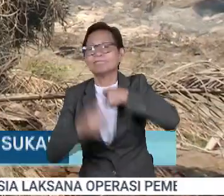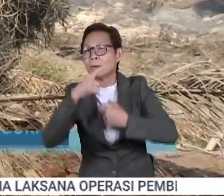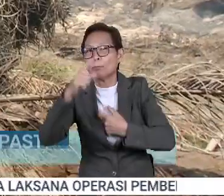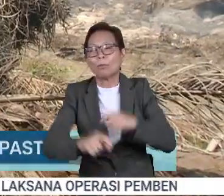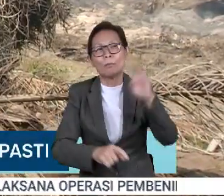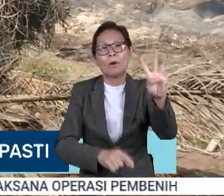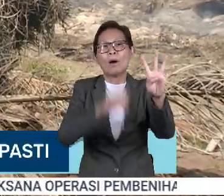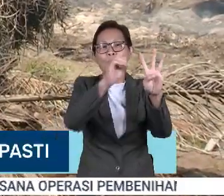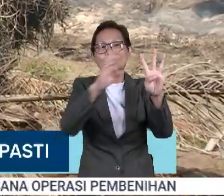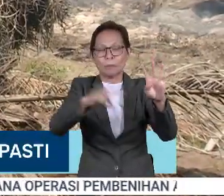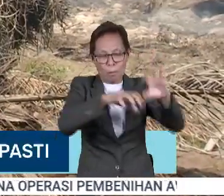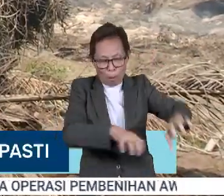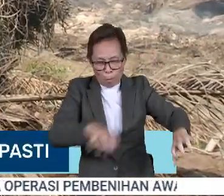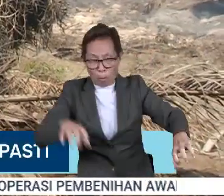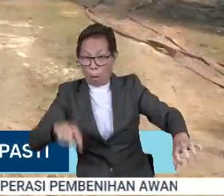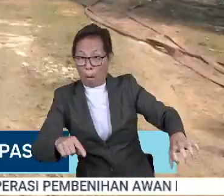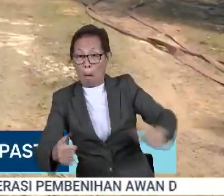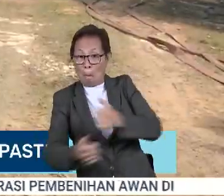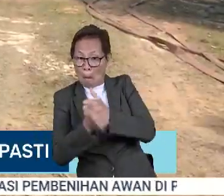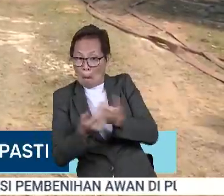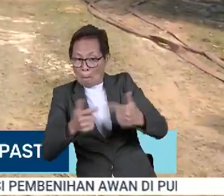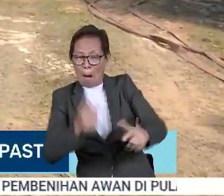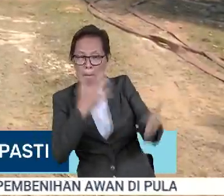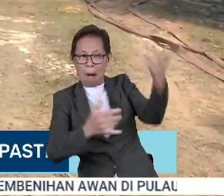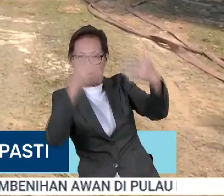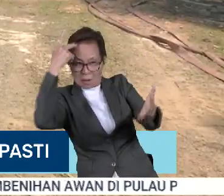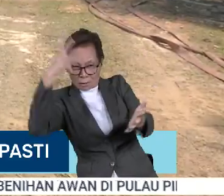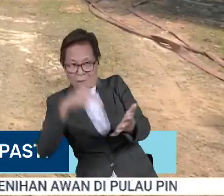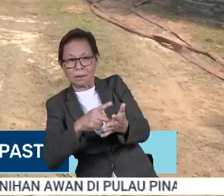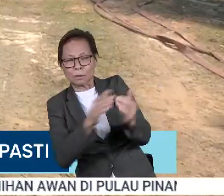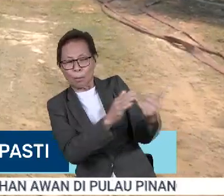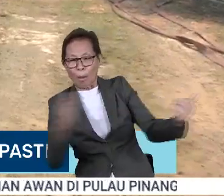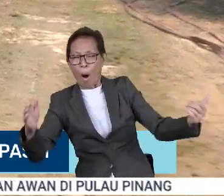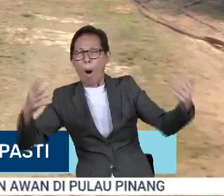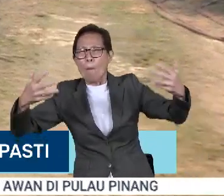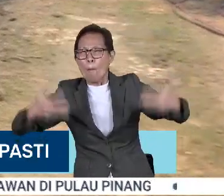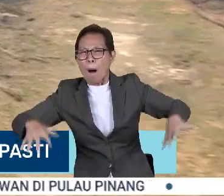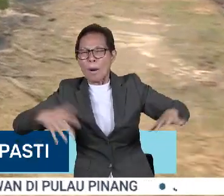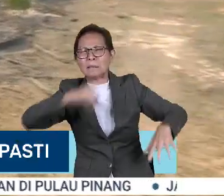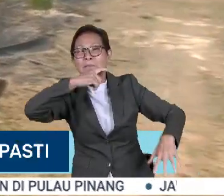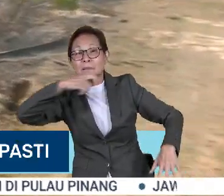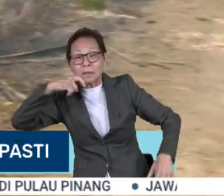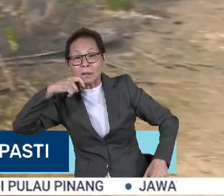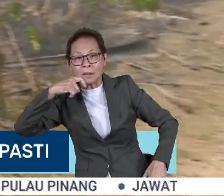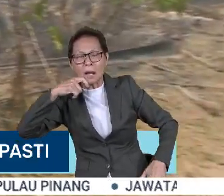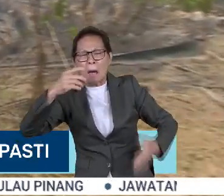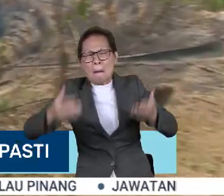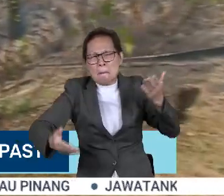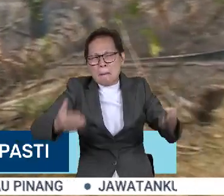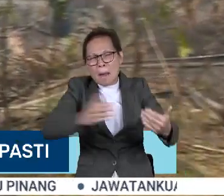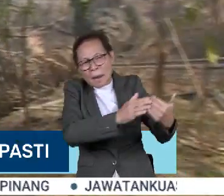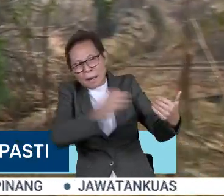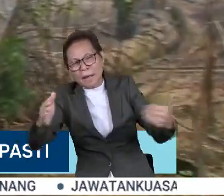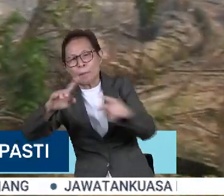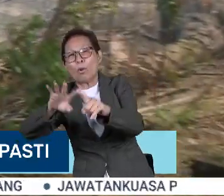46 kawasan titik panas berisiko berlaku kebakaran dikenal pasti sepanjang musim panas dan kering yang dijangkau sehingga